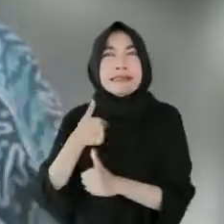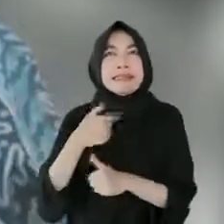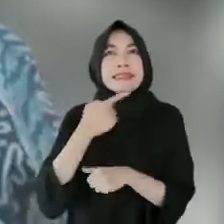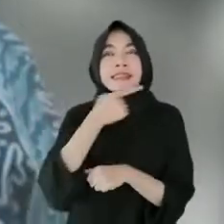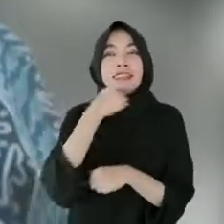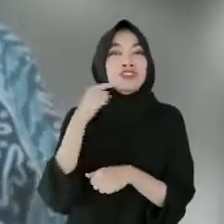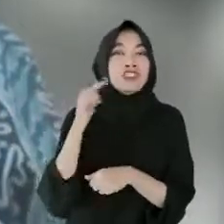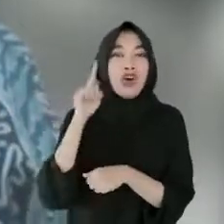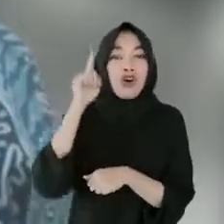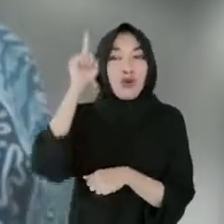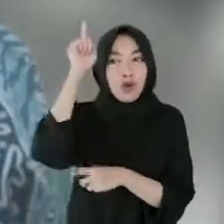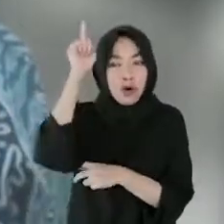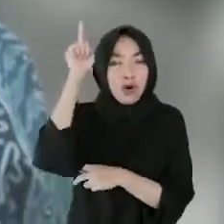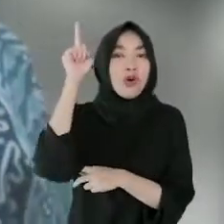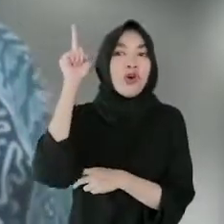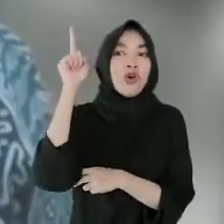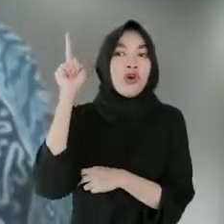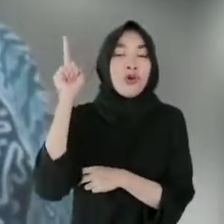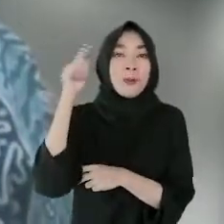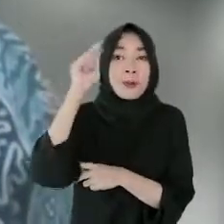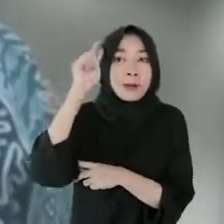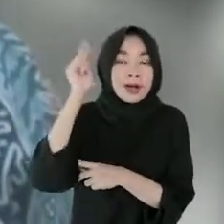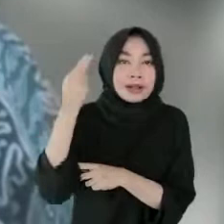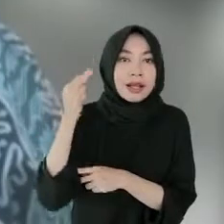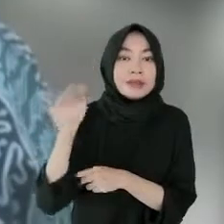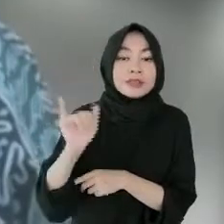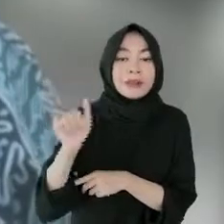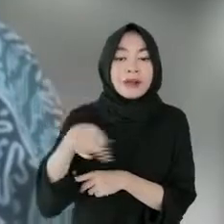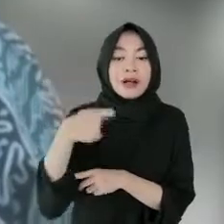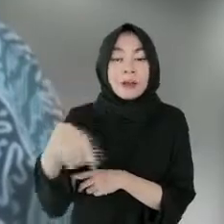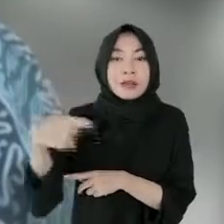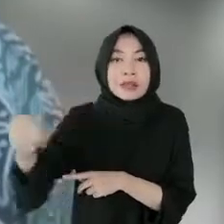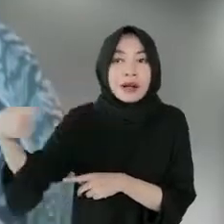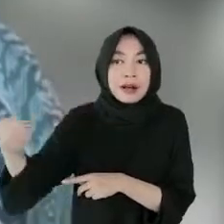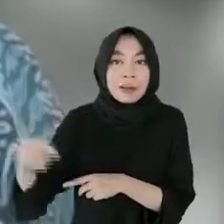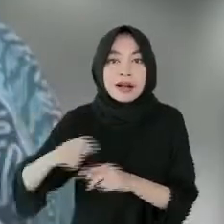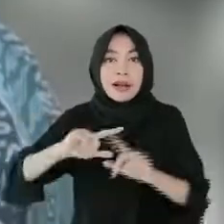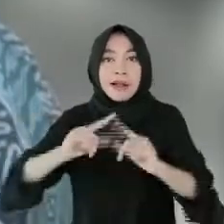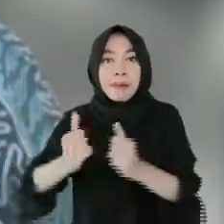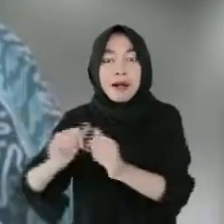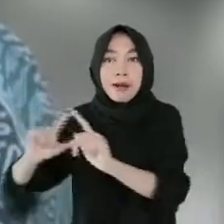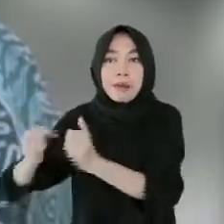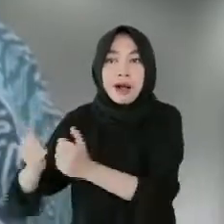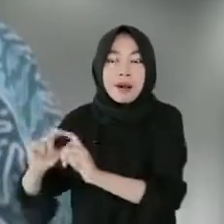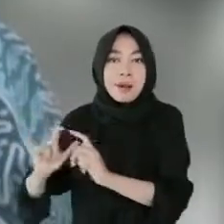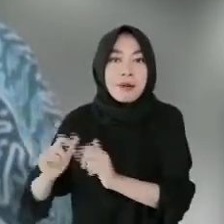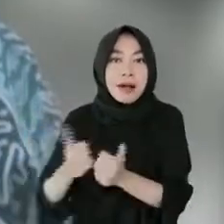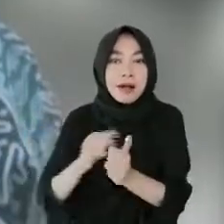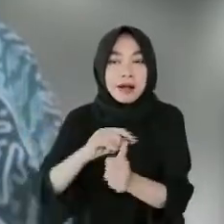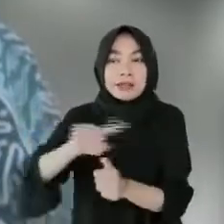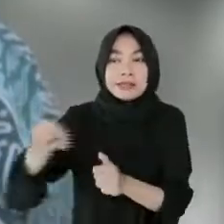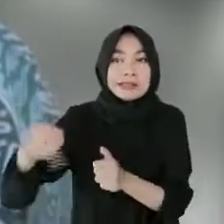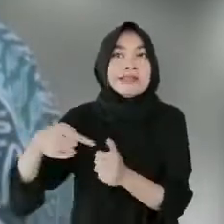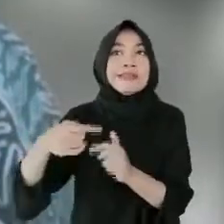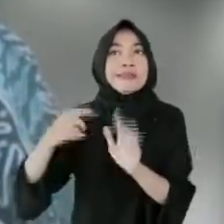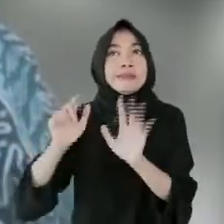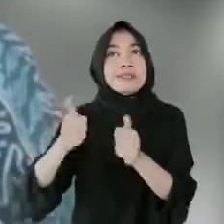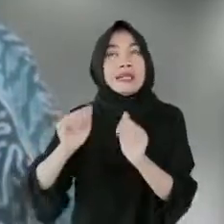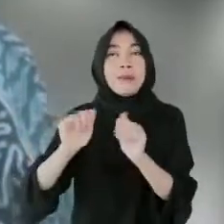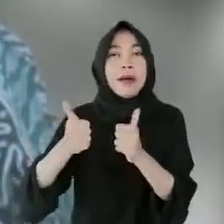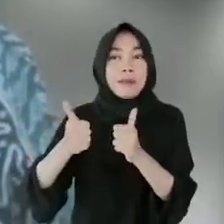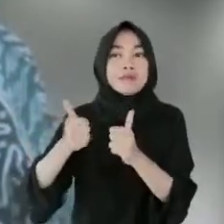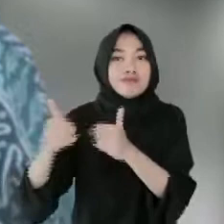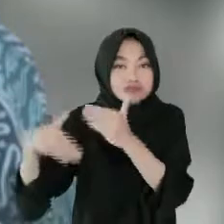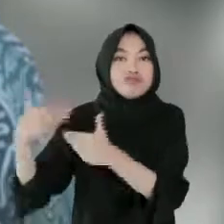pemerintah dalam hal ini temen-temen dari kementerian dan lembaga yang bertanggung jawab sudah